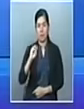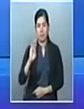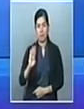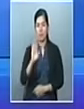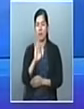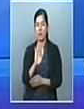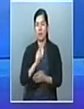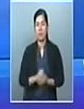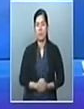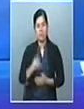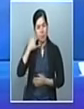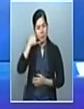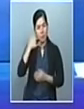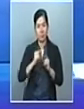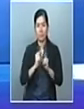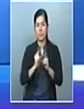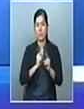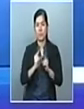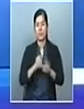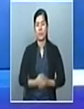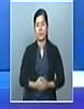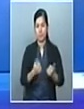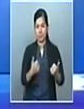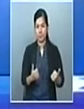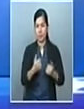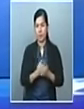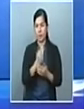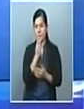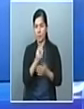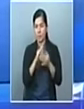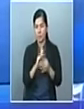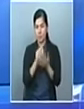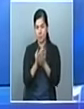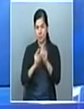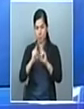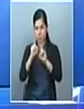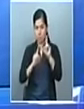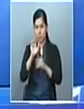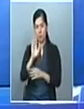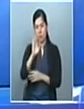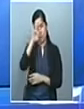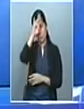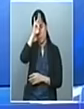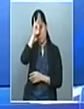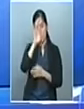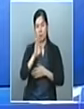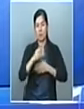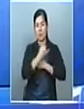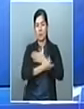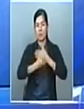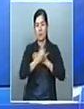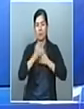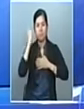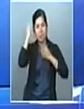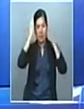กิติชาค่ะ ครับสวัสดีครับคุณแทน ค่ะวันนี้เราจะไปดูหุ้นนะคะของ 7-Eleven นะคะของมาเลเซียเขามีความน่าส